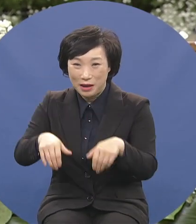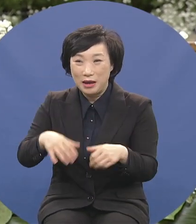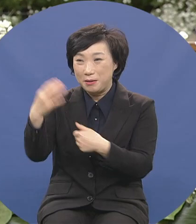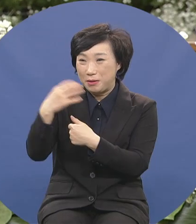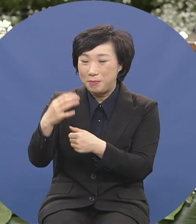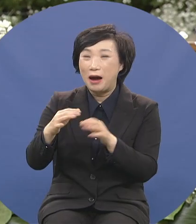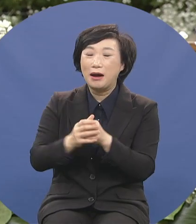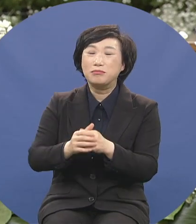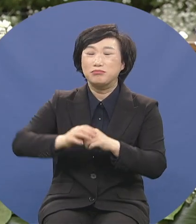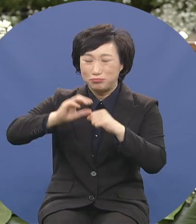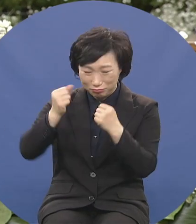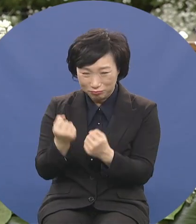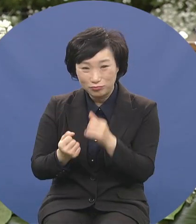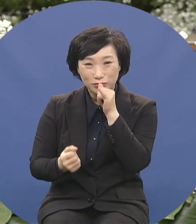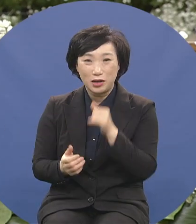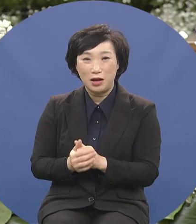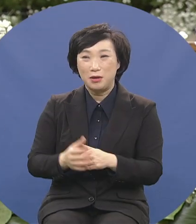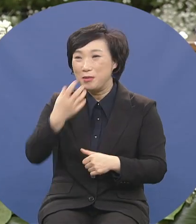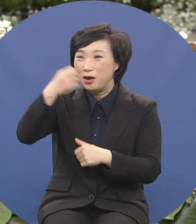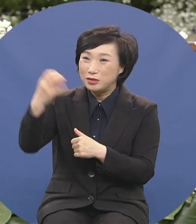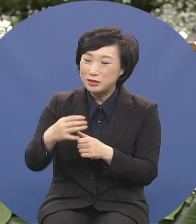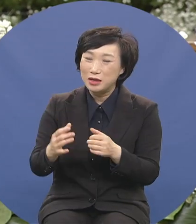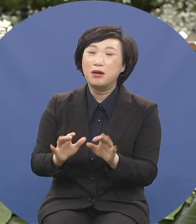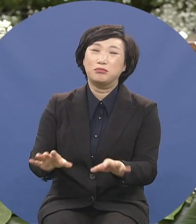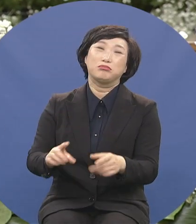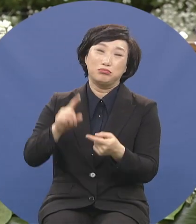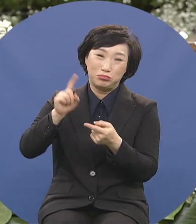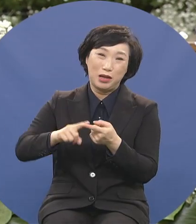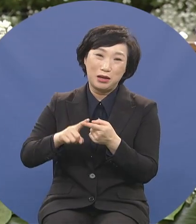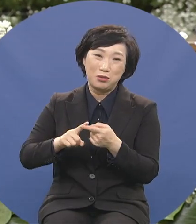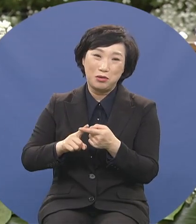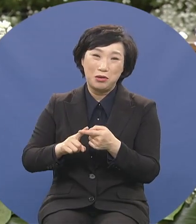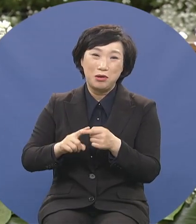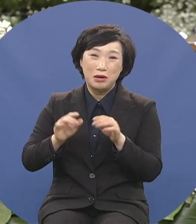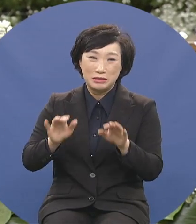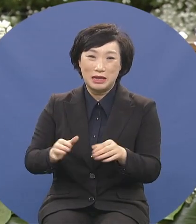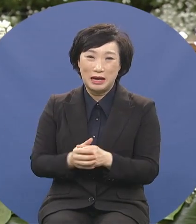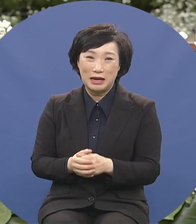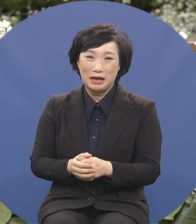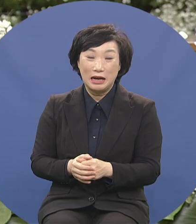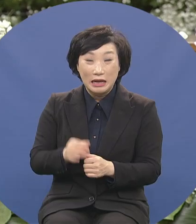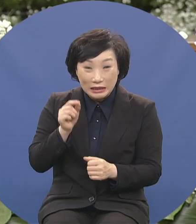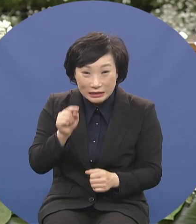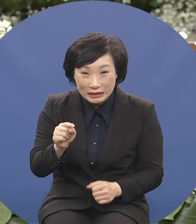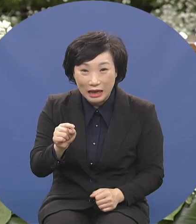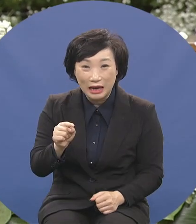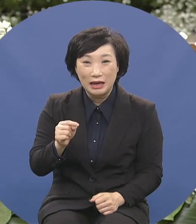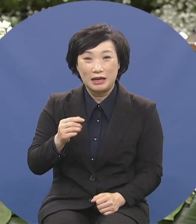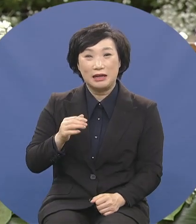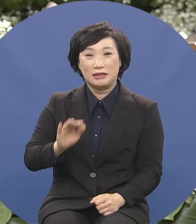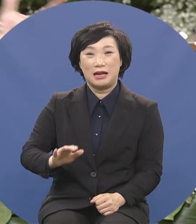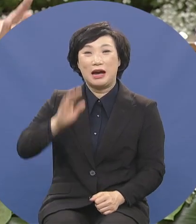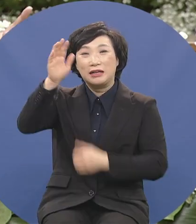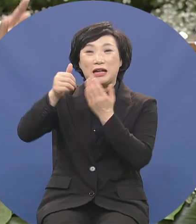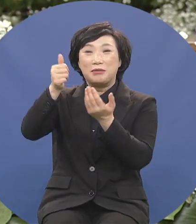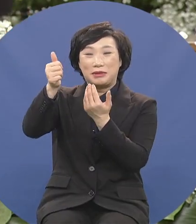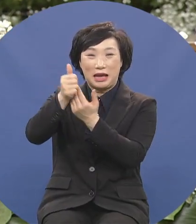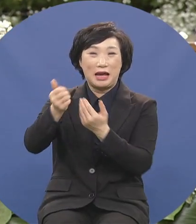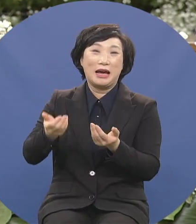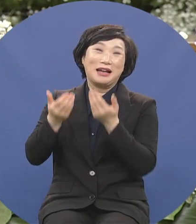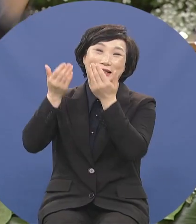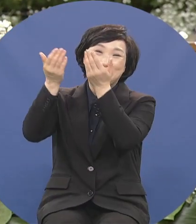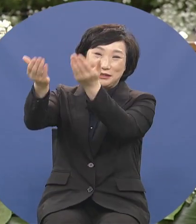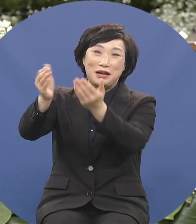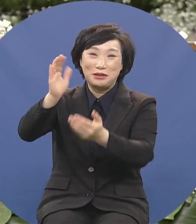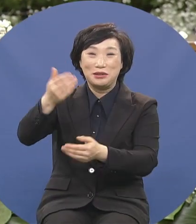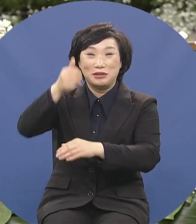오면 받자고, 멸시한데 무시당하자고, 그것이 하나님 앞에 들고 갈